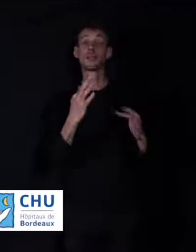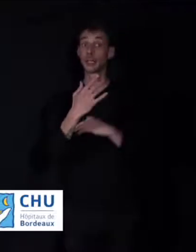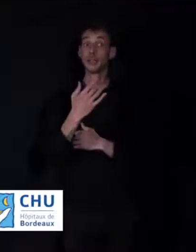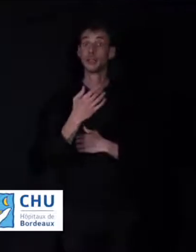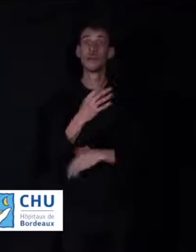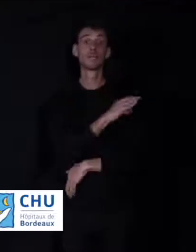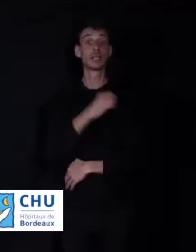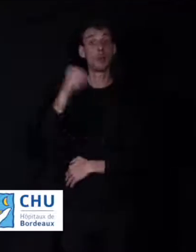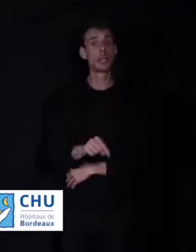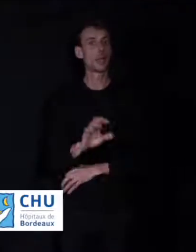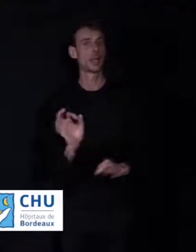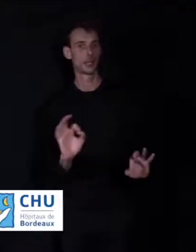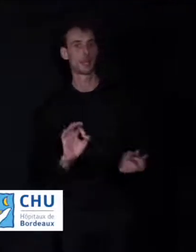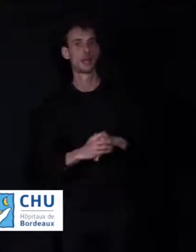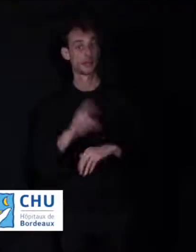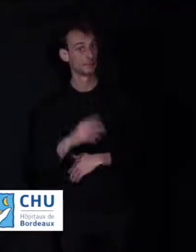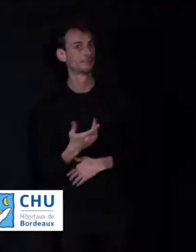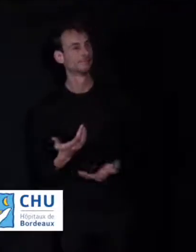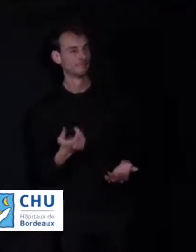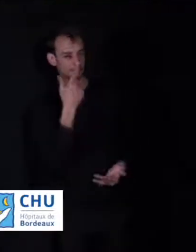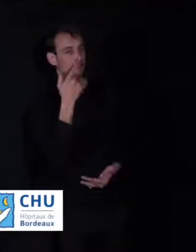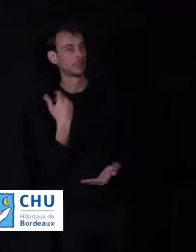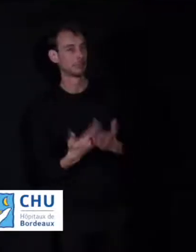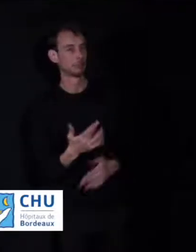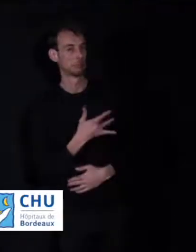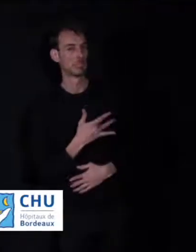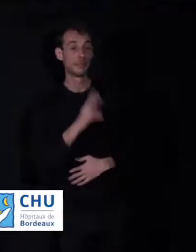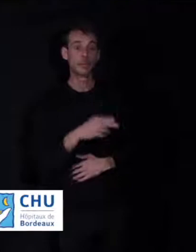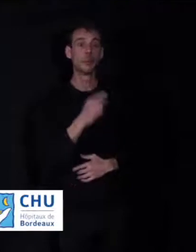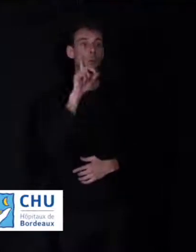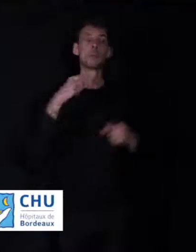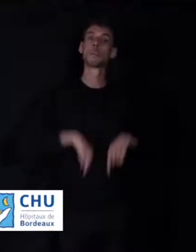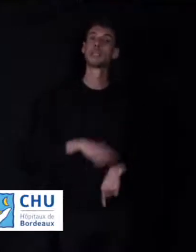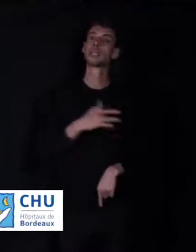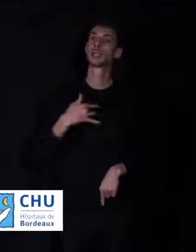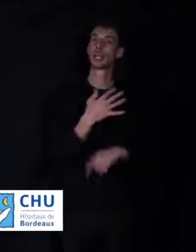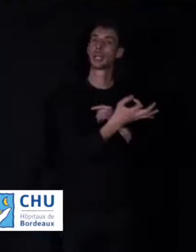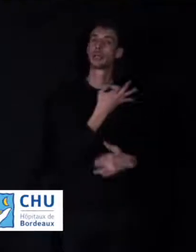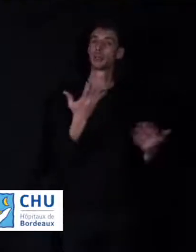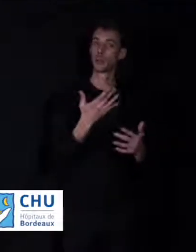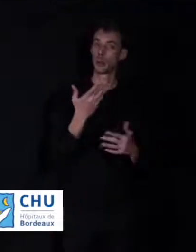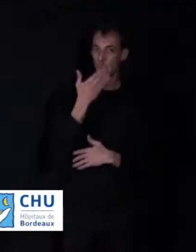dit le ministère de la Santé, c'est que la confiance passe plus par la démonstration que par l'obligation.